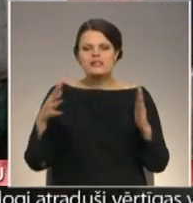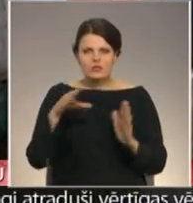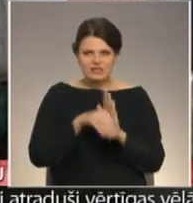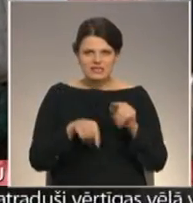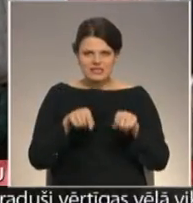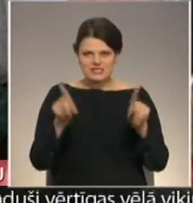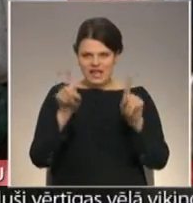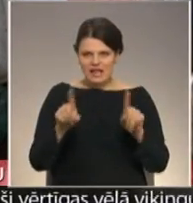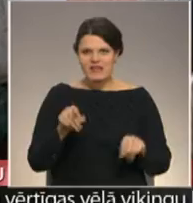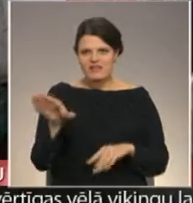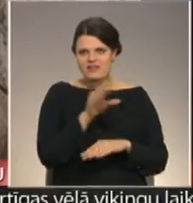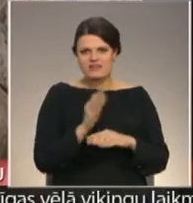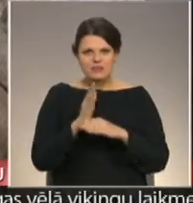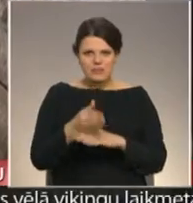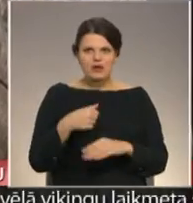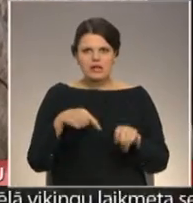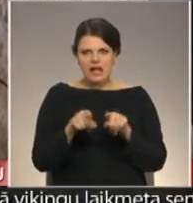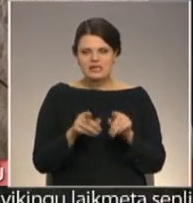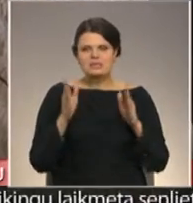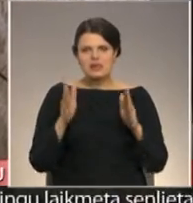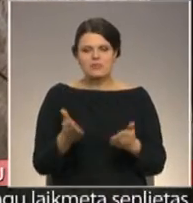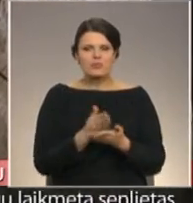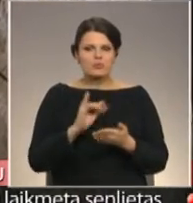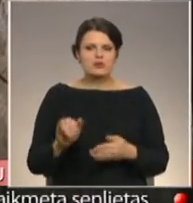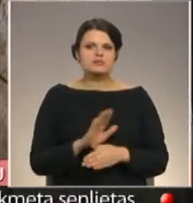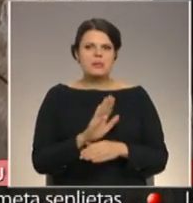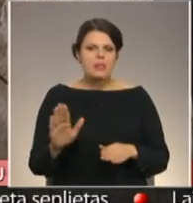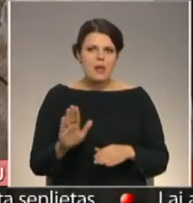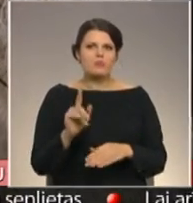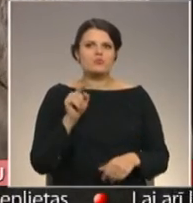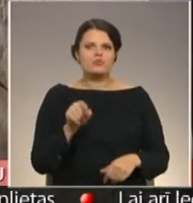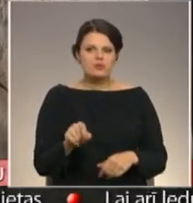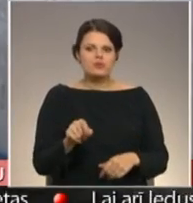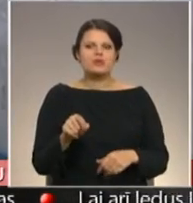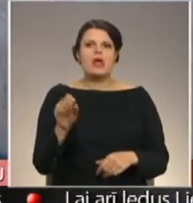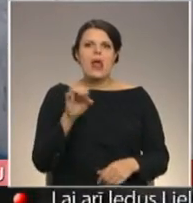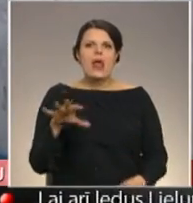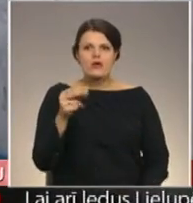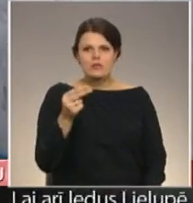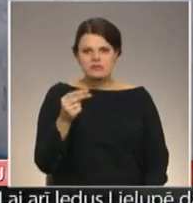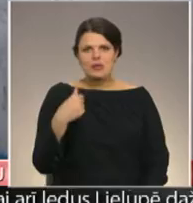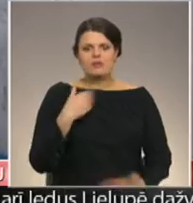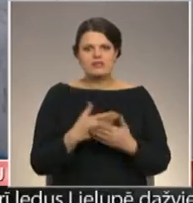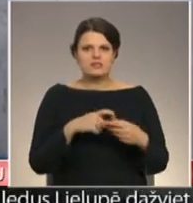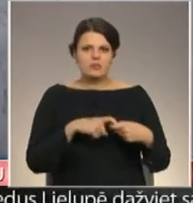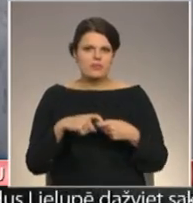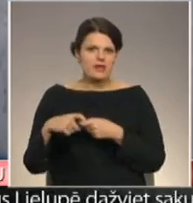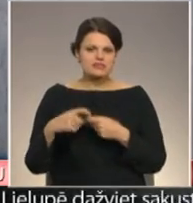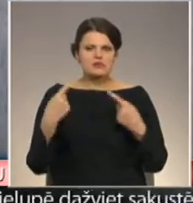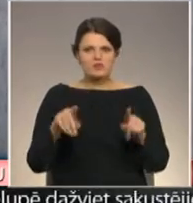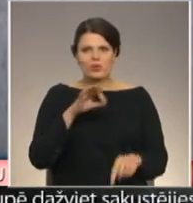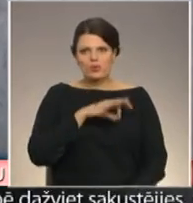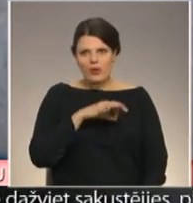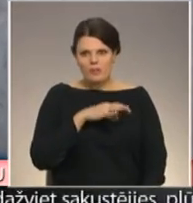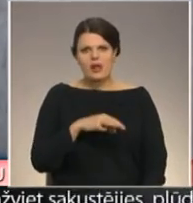lietā. Viņi visi bankrotēja. Es arī būtu beidzis, ja nebūtu tie struktūra fondi, es esmu piesaistīts šeit, jo